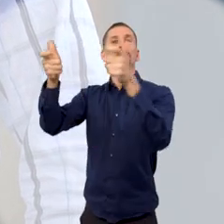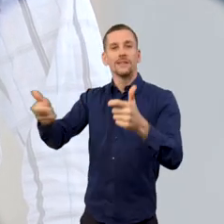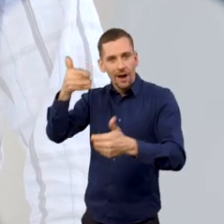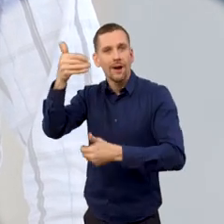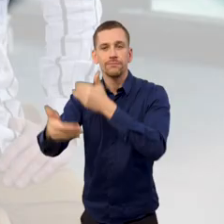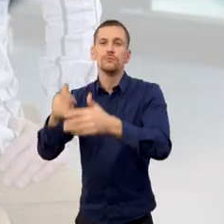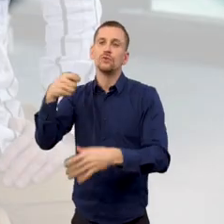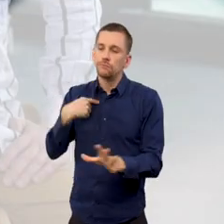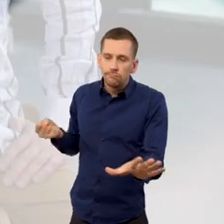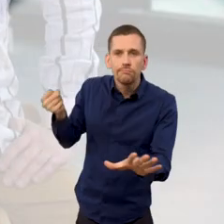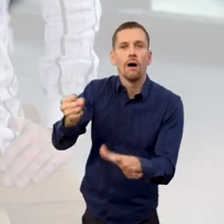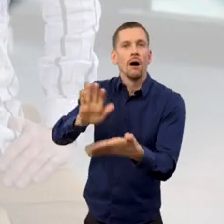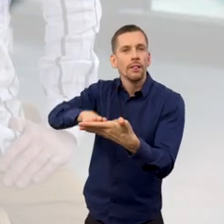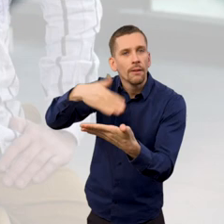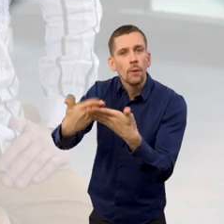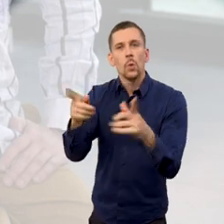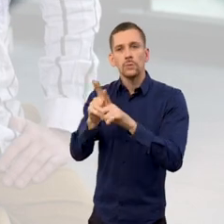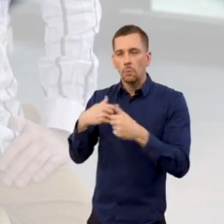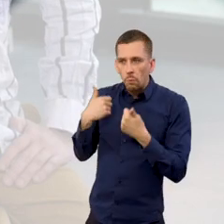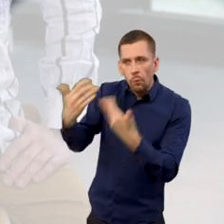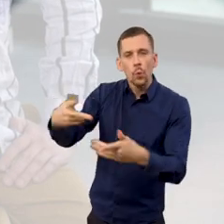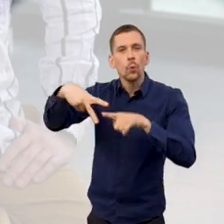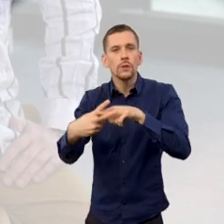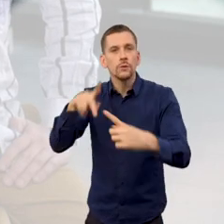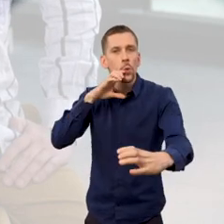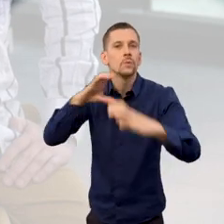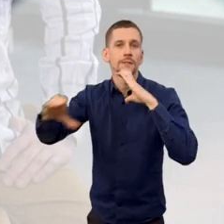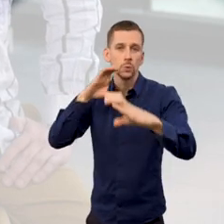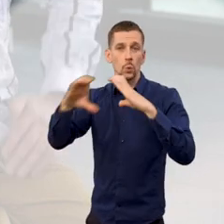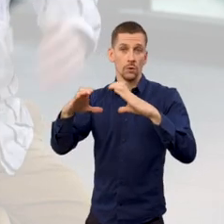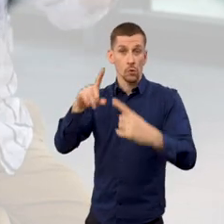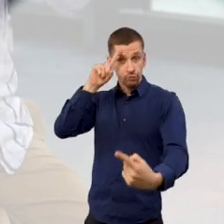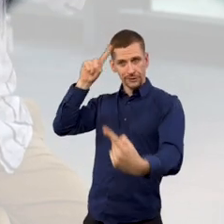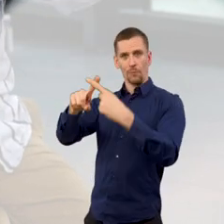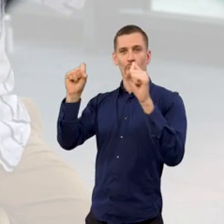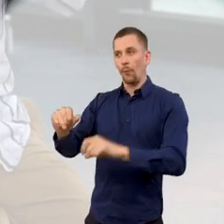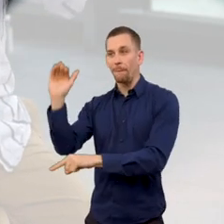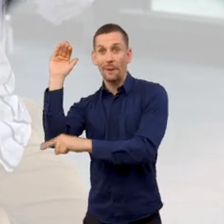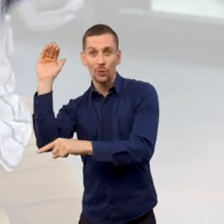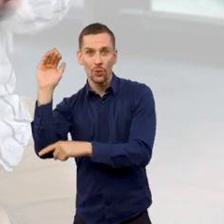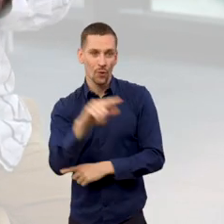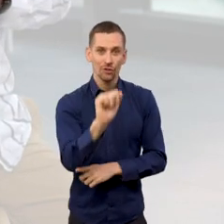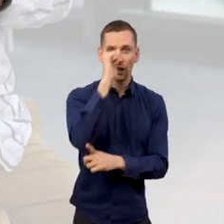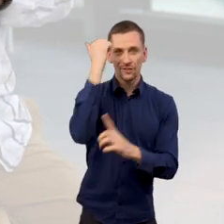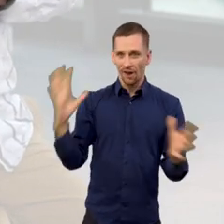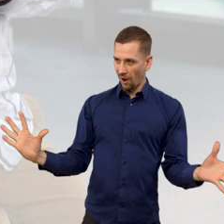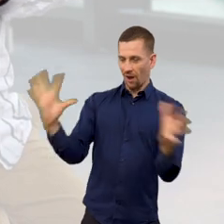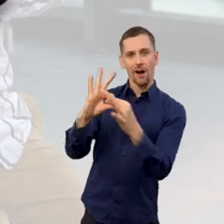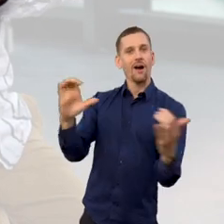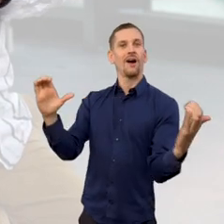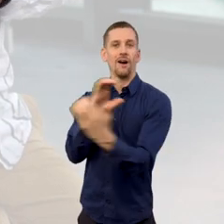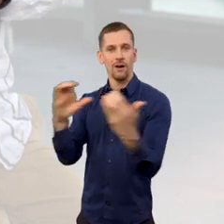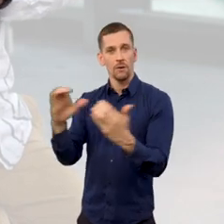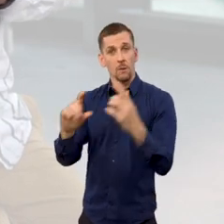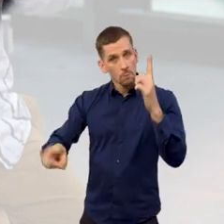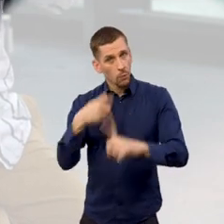mise à disposition d'interprètes ou alors préconiser des outils de communication. Et ça, c'est plutôt voilà la rencontre entre le stagiaire et